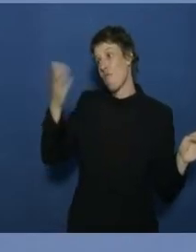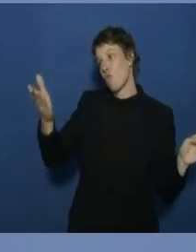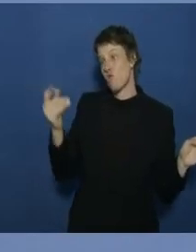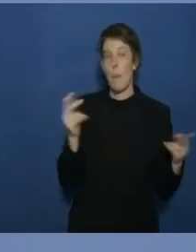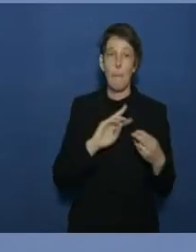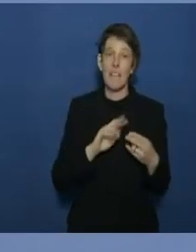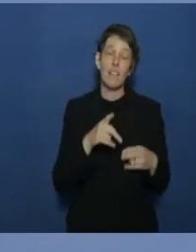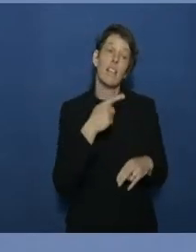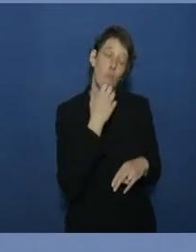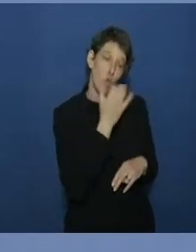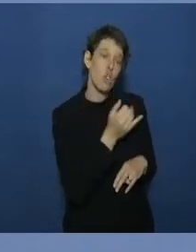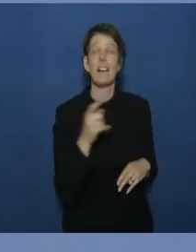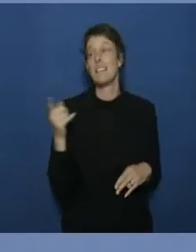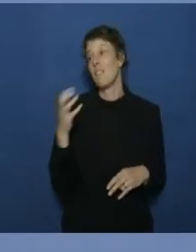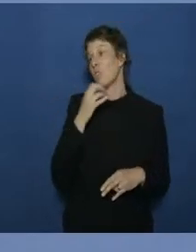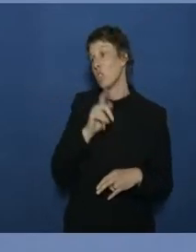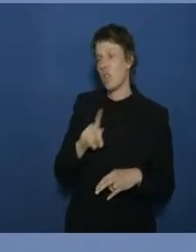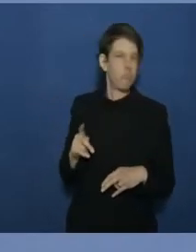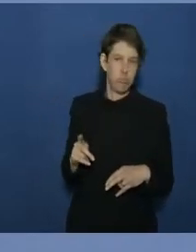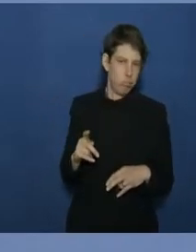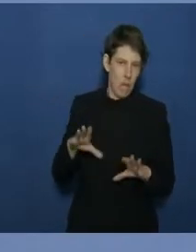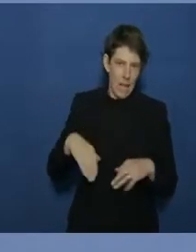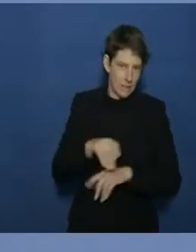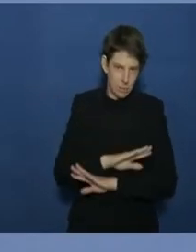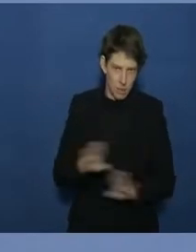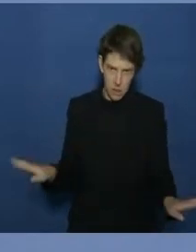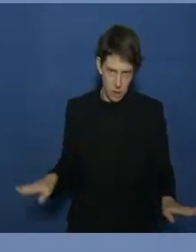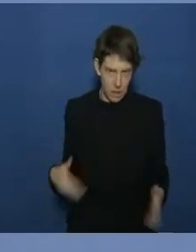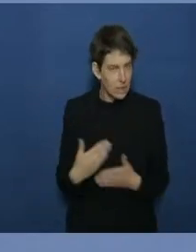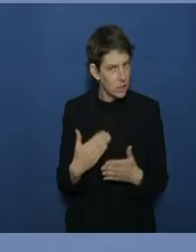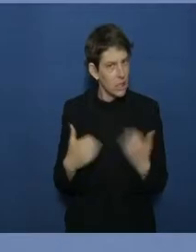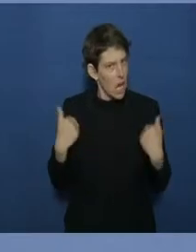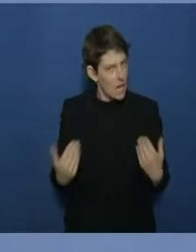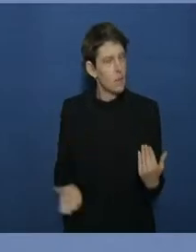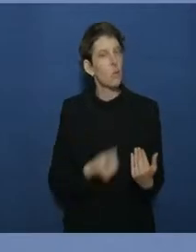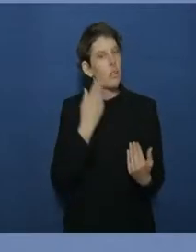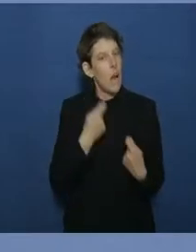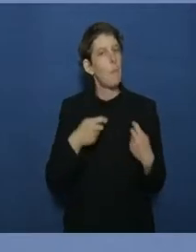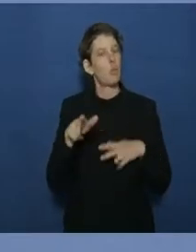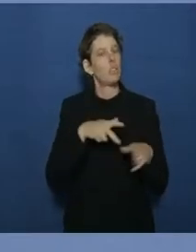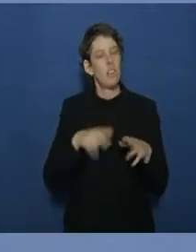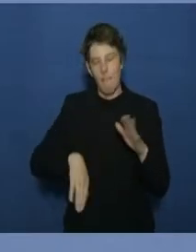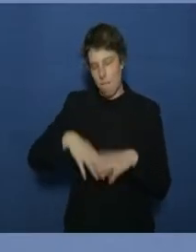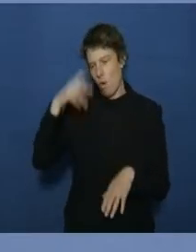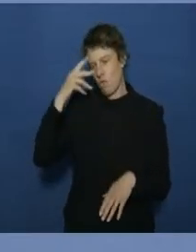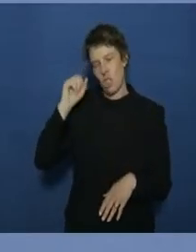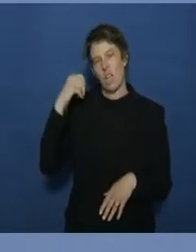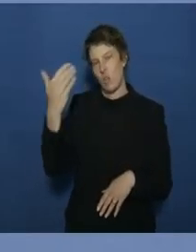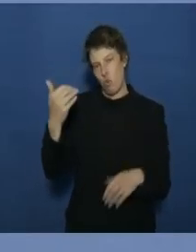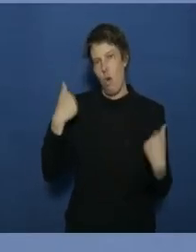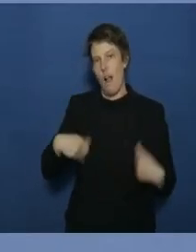Mitglieder ist nicht akzeptabel. Und für diese Haltung, für diese klare Haltung hat die Bundesregierung volles Verständnis.